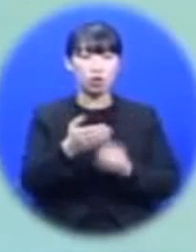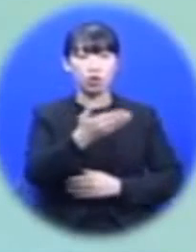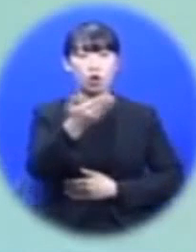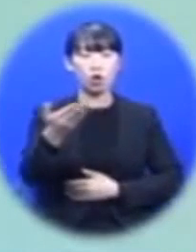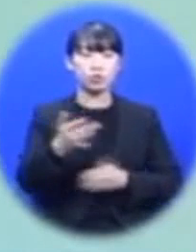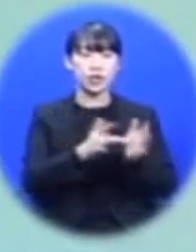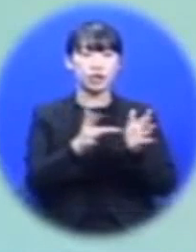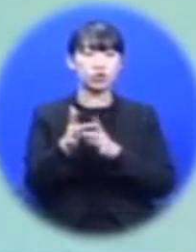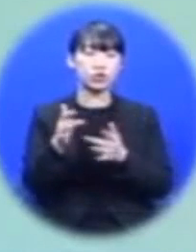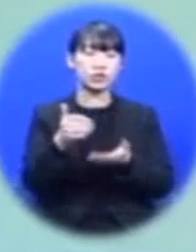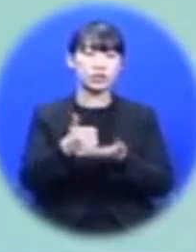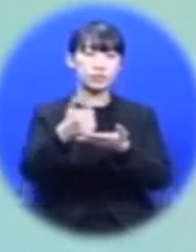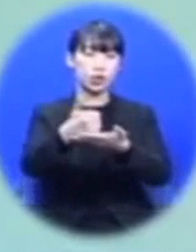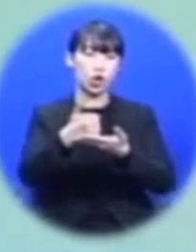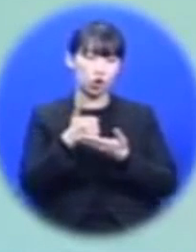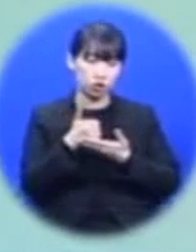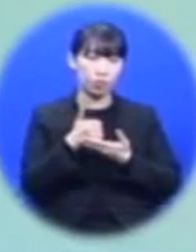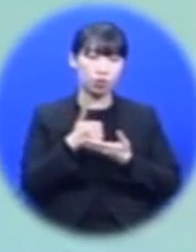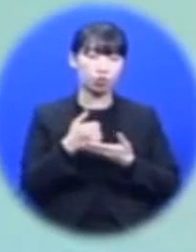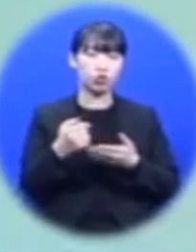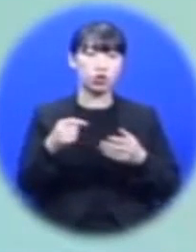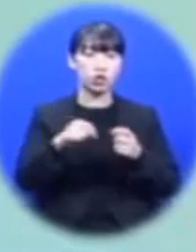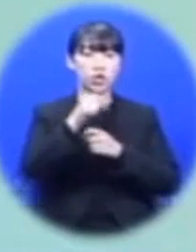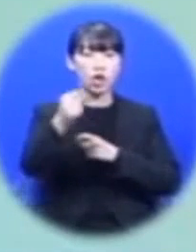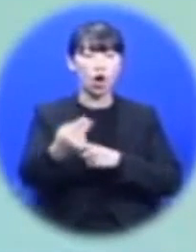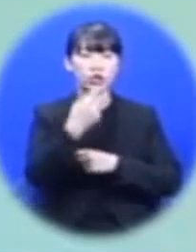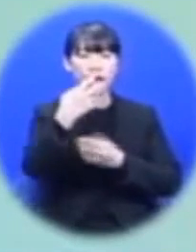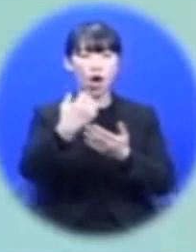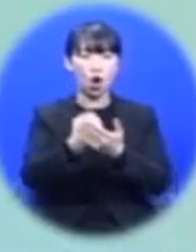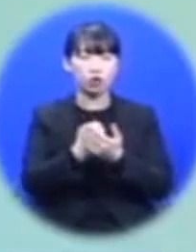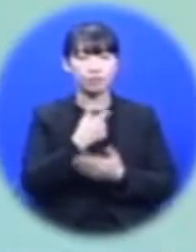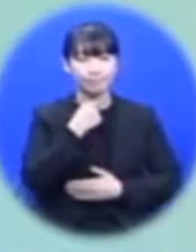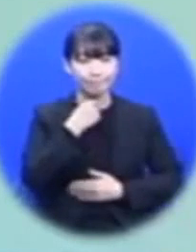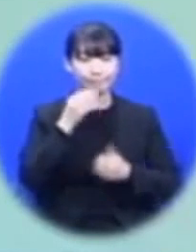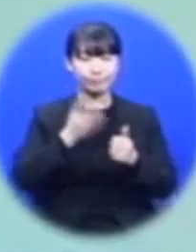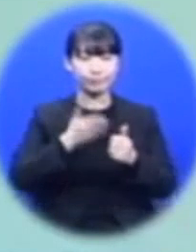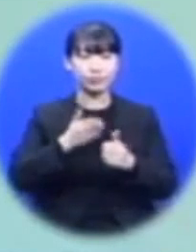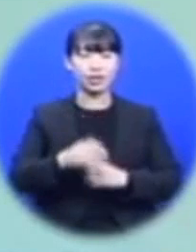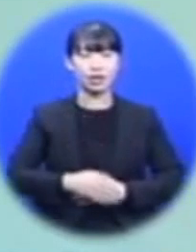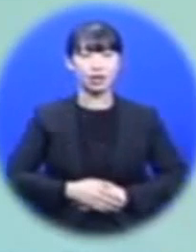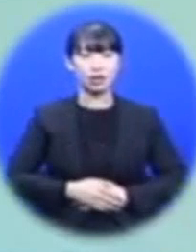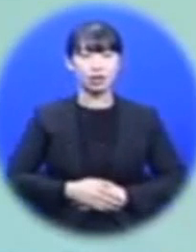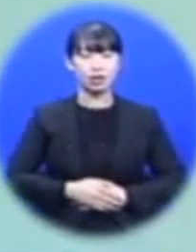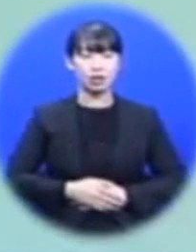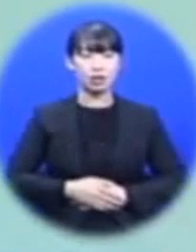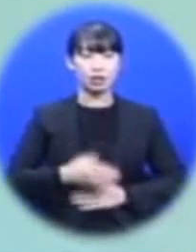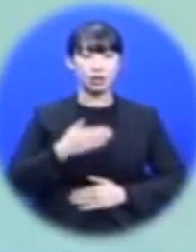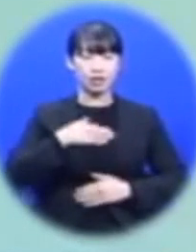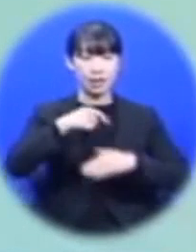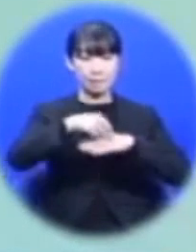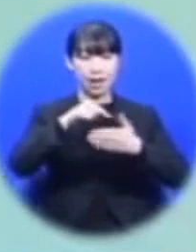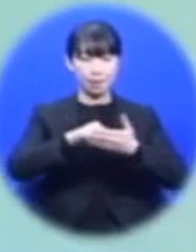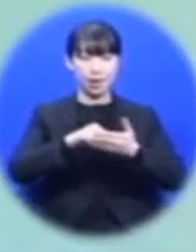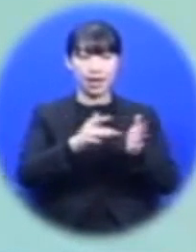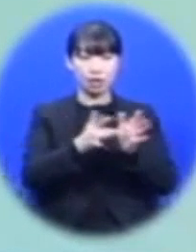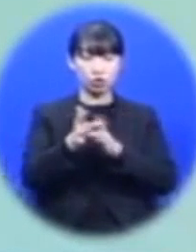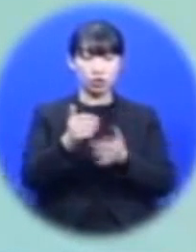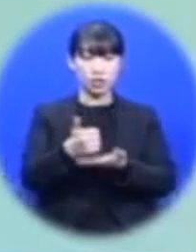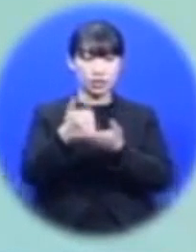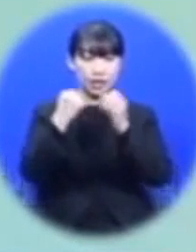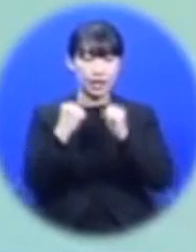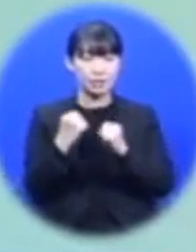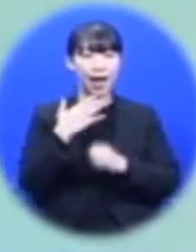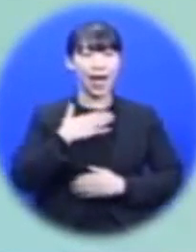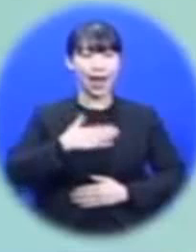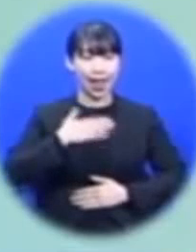여러분 안에 영원한 생명이 들어오십니다 그러나 내가 예수님이 마음 을 벌써 알고 있어요 그런데